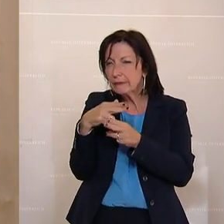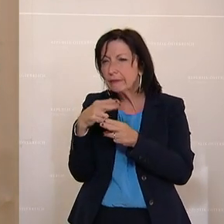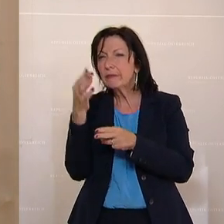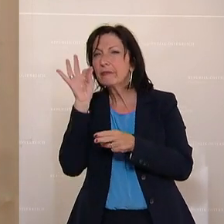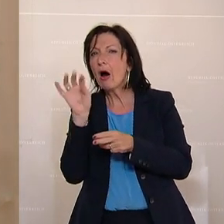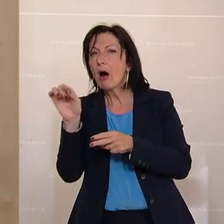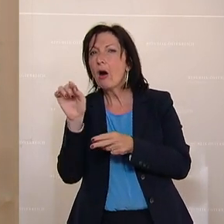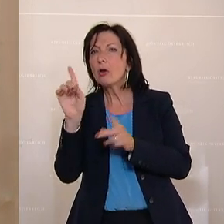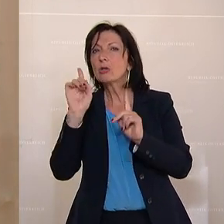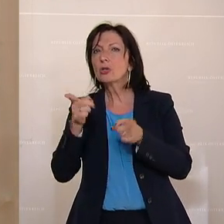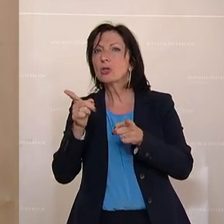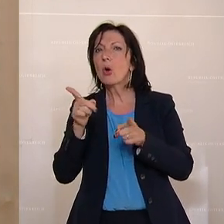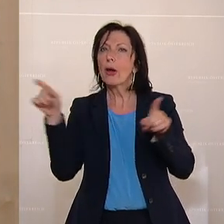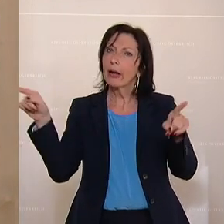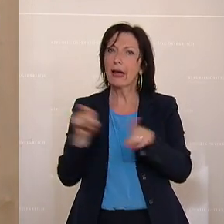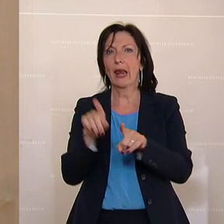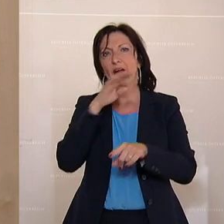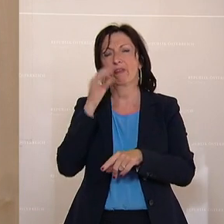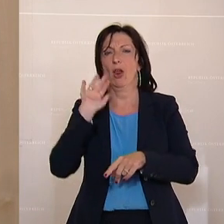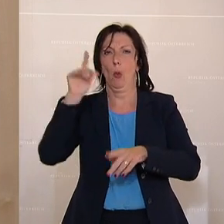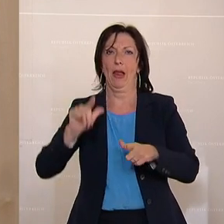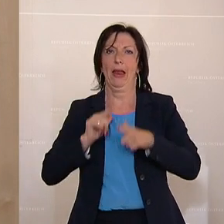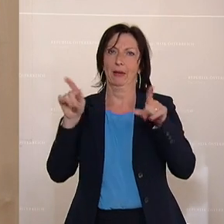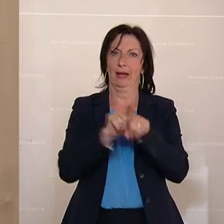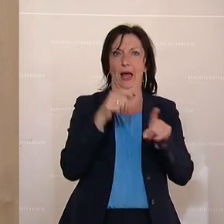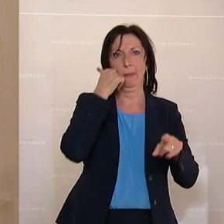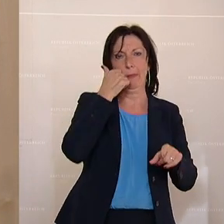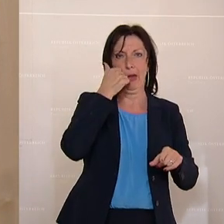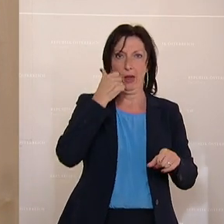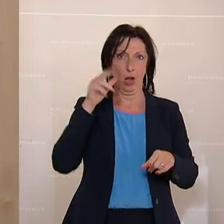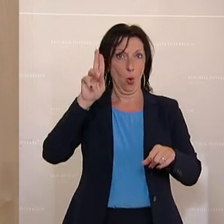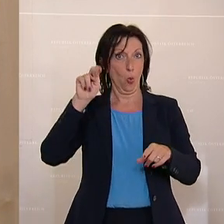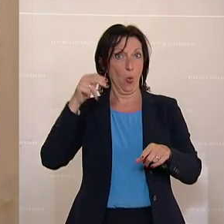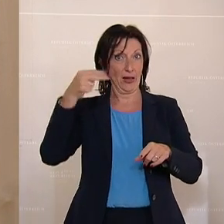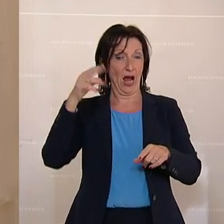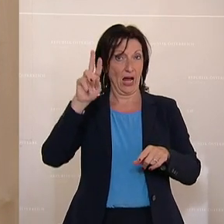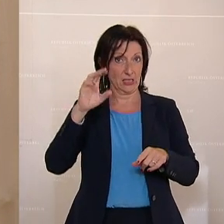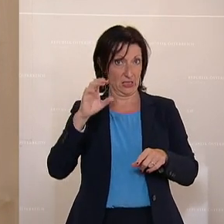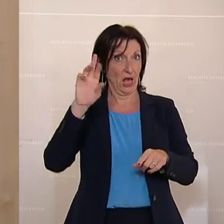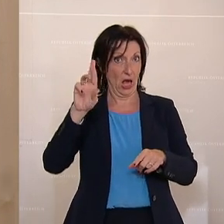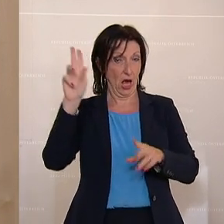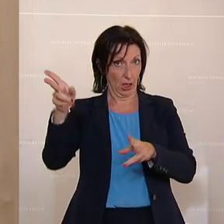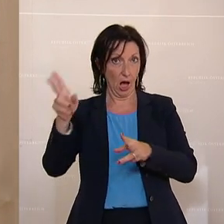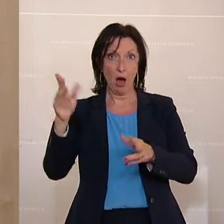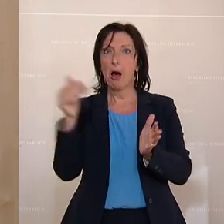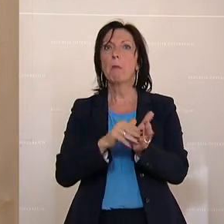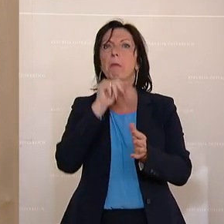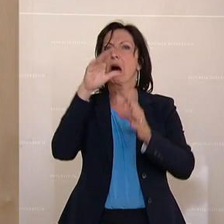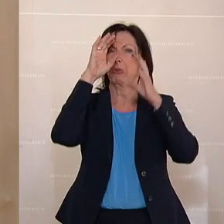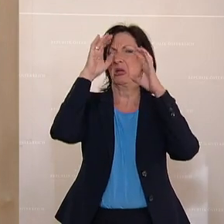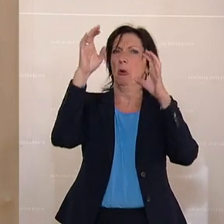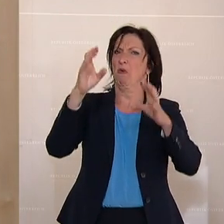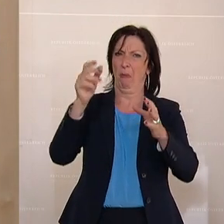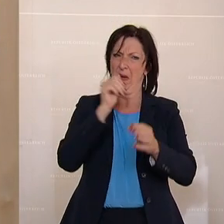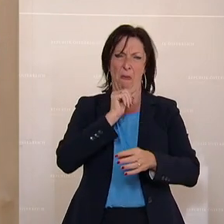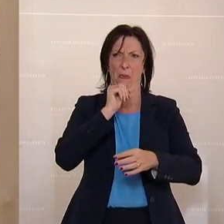viel überleben wie Männer. Das kann der UNHCR von selbst. Dazu braucht er nicht die ÖVP und nicht die